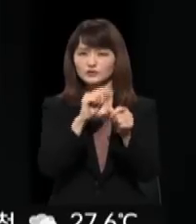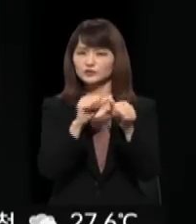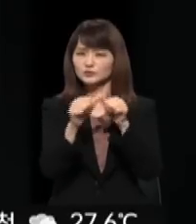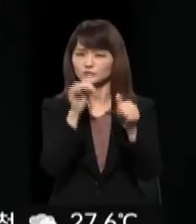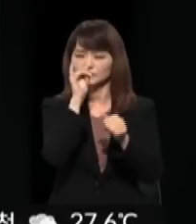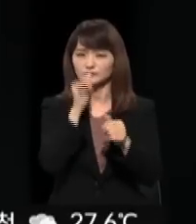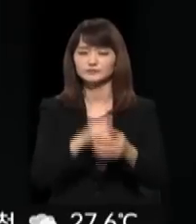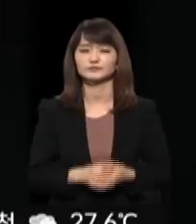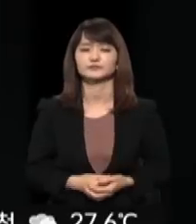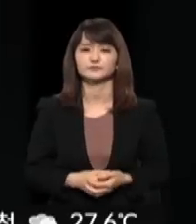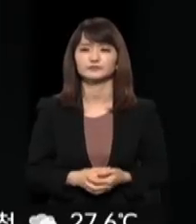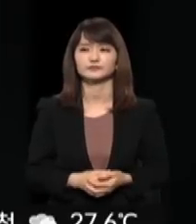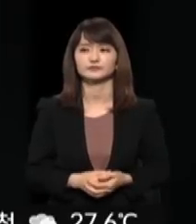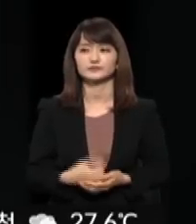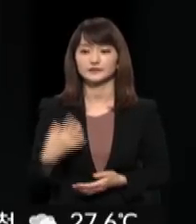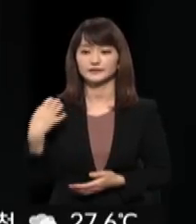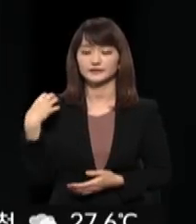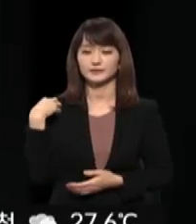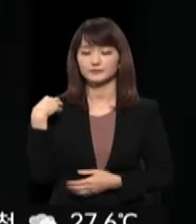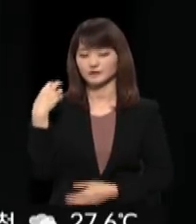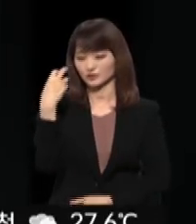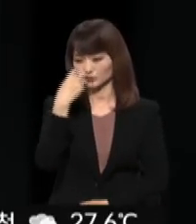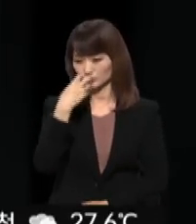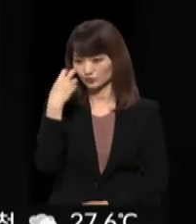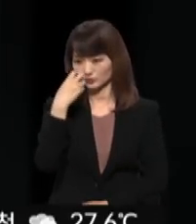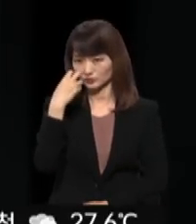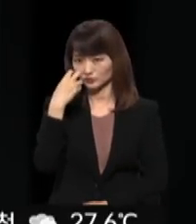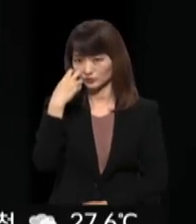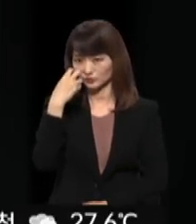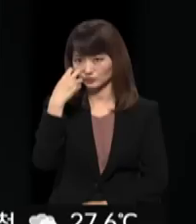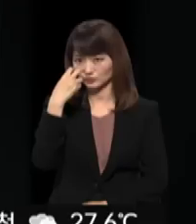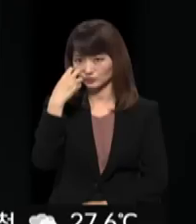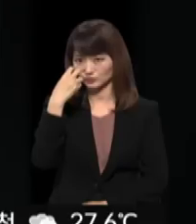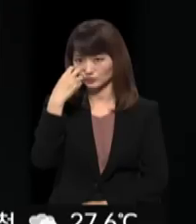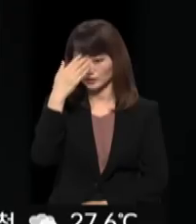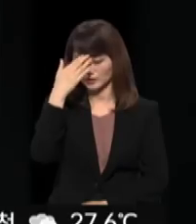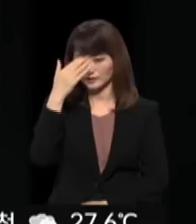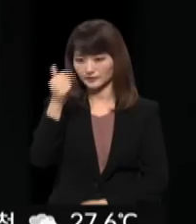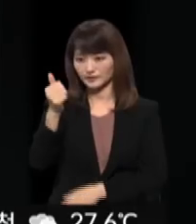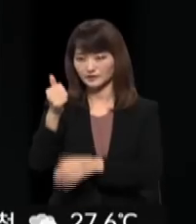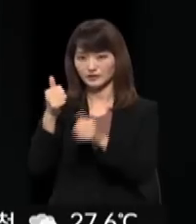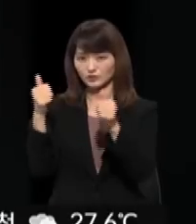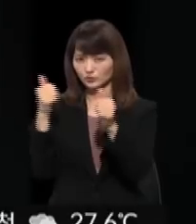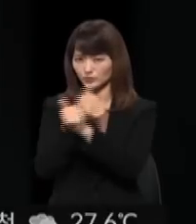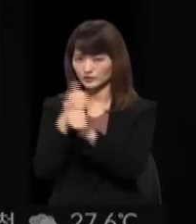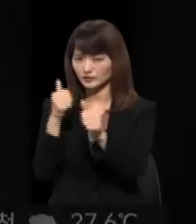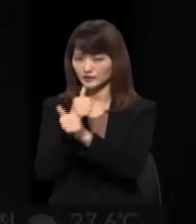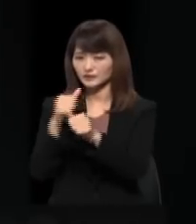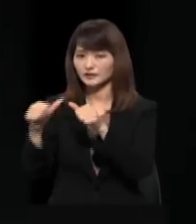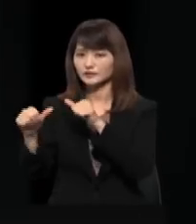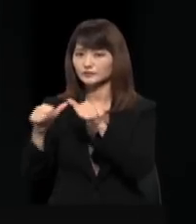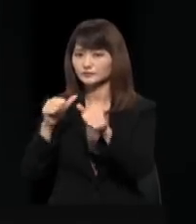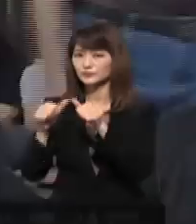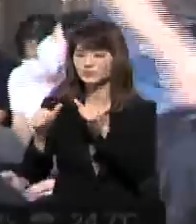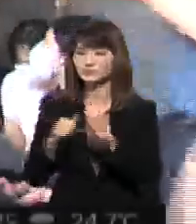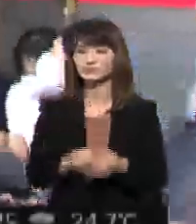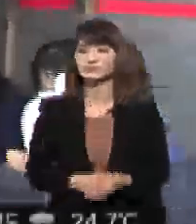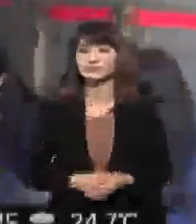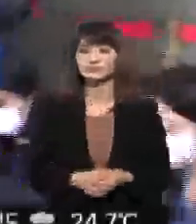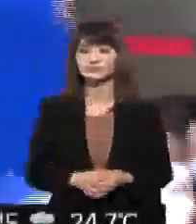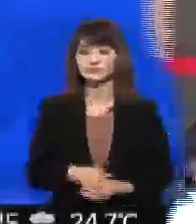총경을 담당 수사하고 있는 공공수사대장 그 총경을 교체했다 이런 설도 나오고 그래서 순수한